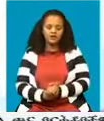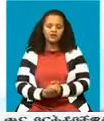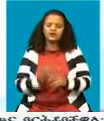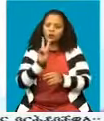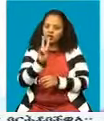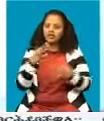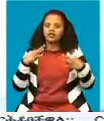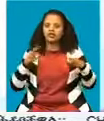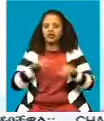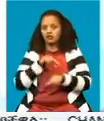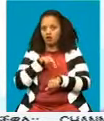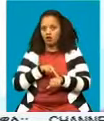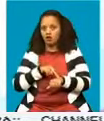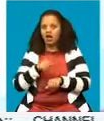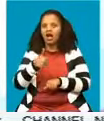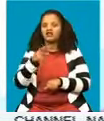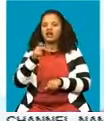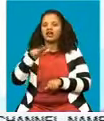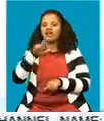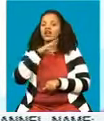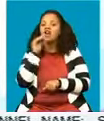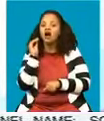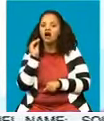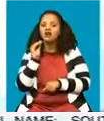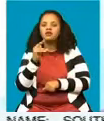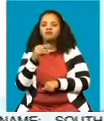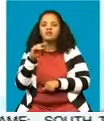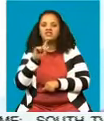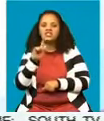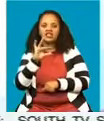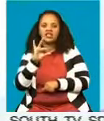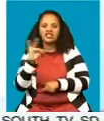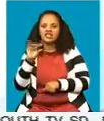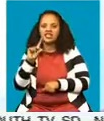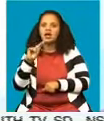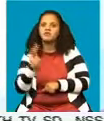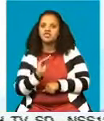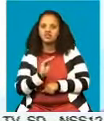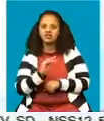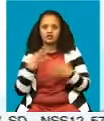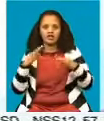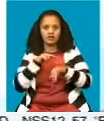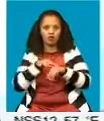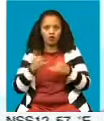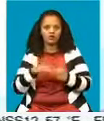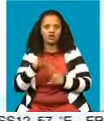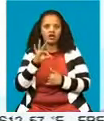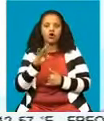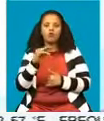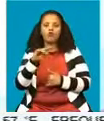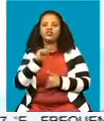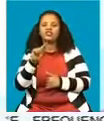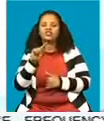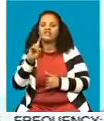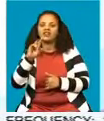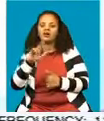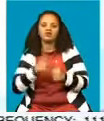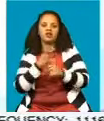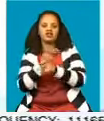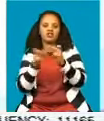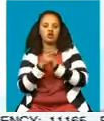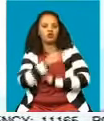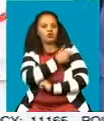የሁለት ጤና ጣቢያዎችን የአዳሬ ጤና ጣቢያና የሚሊኒየም ጤና ጣቢያ እንደዚሁም አሁን የምንገኝበትን የሞቲ ተፈራ የመጀመሪያ ደረጃ